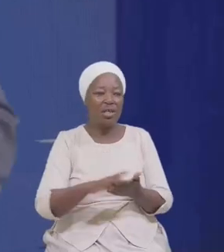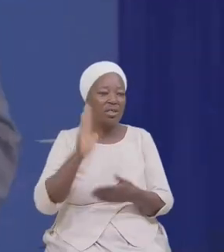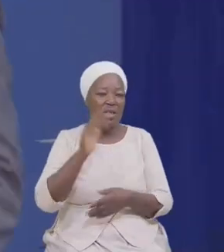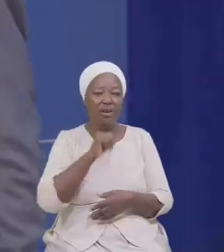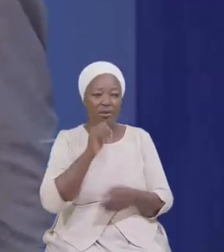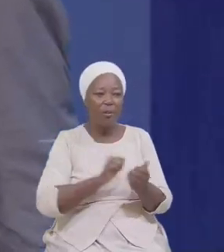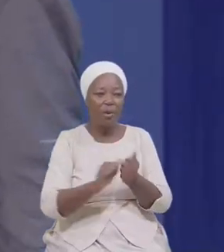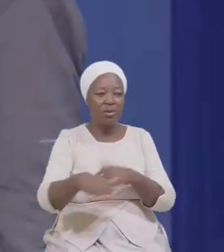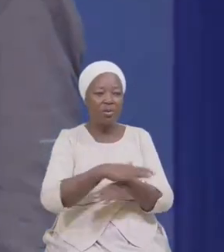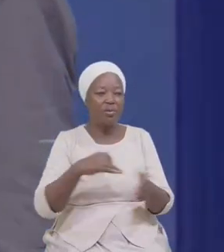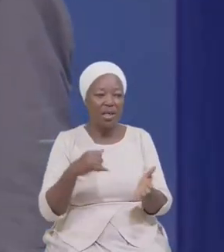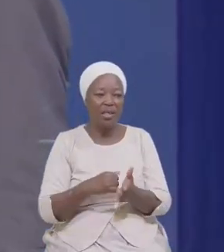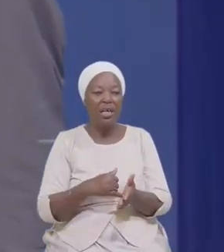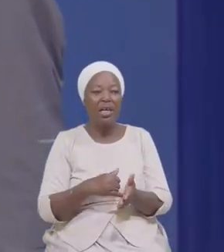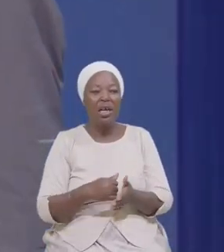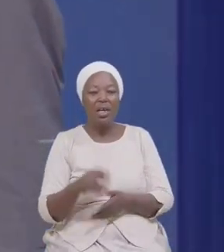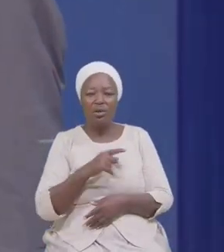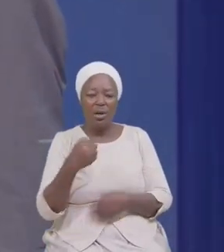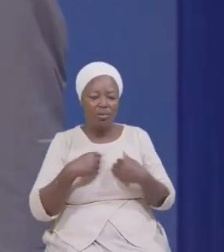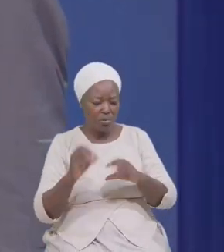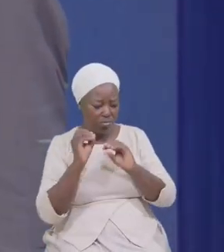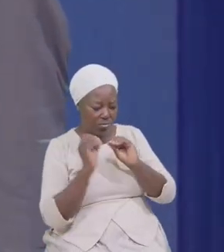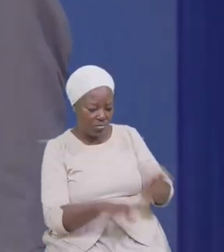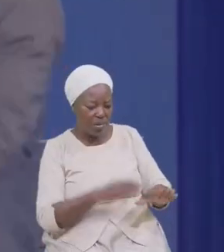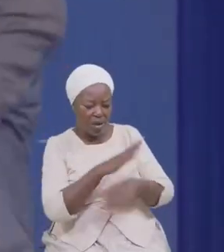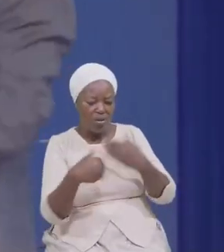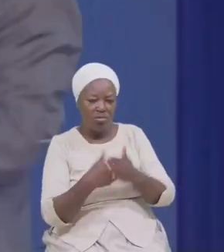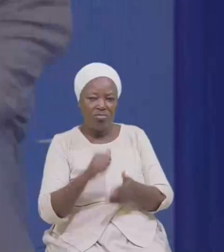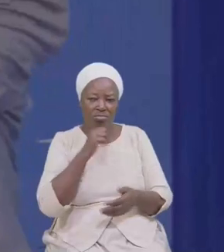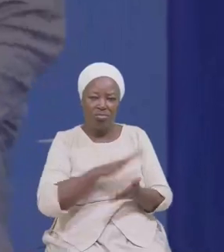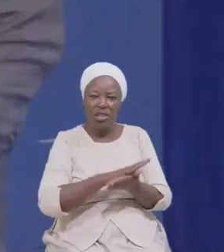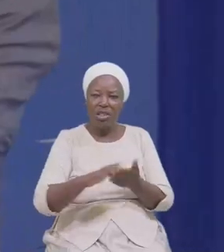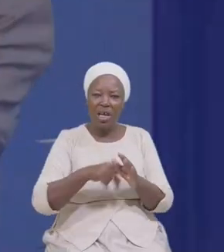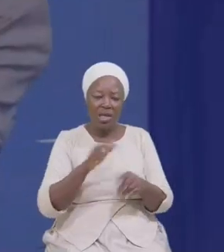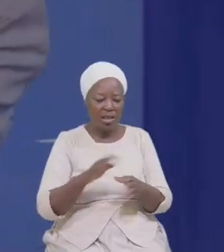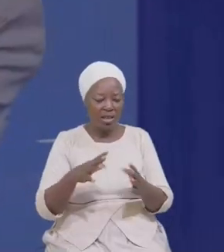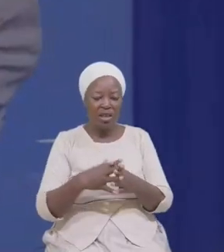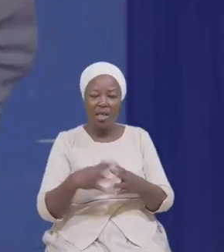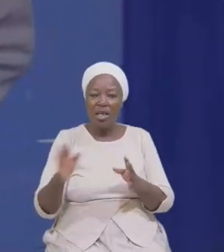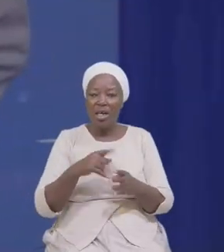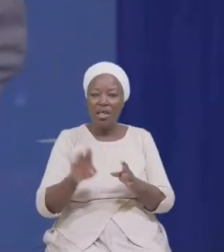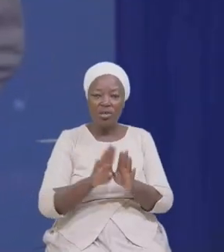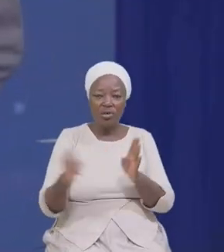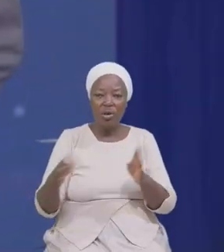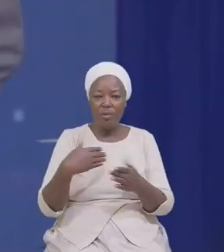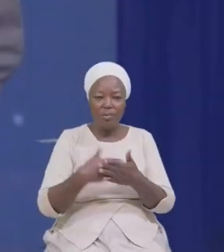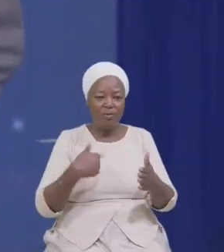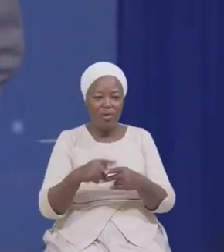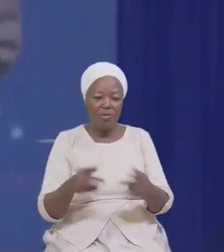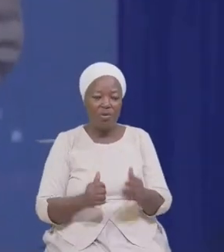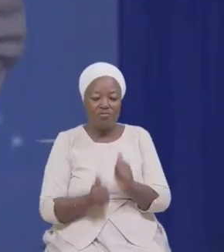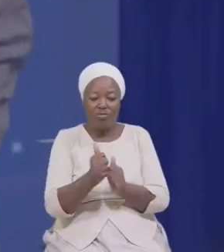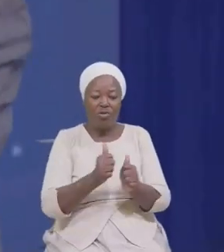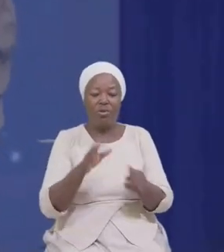passera. Nous devons laisser toute impureté au pied à la porte avant de continuer dans cette